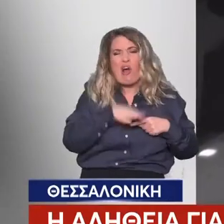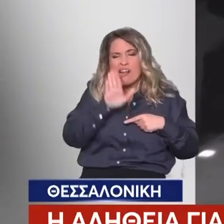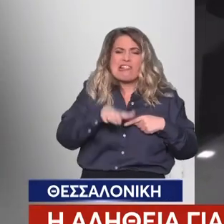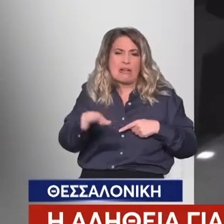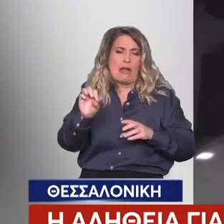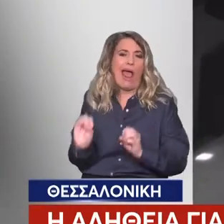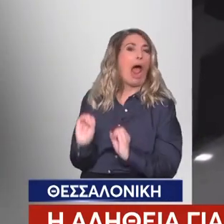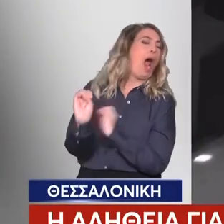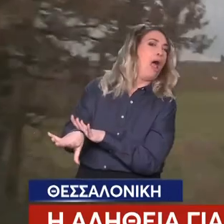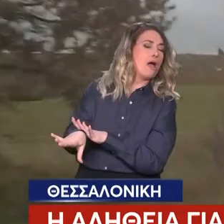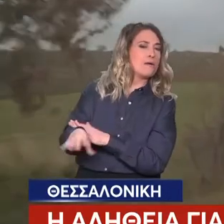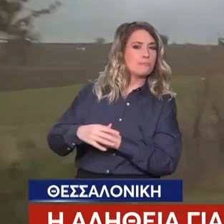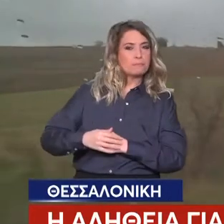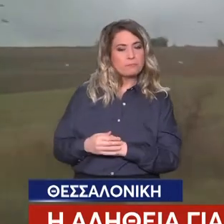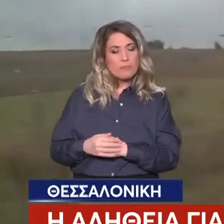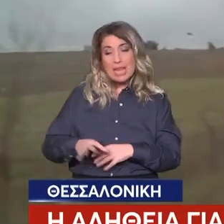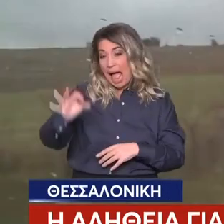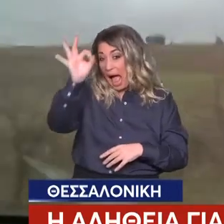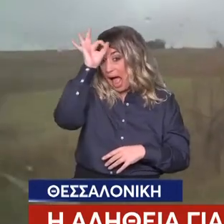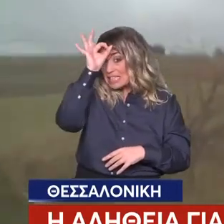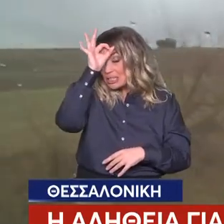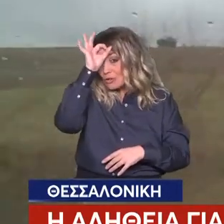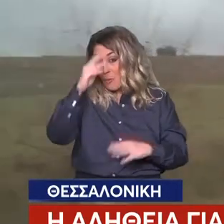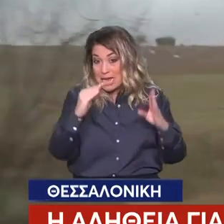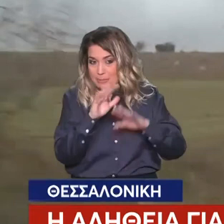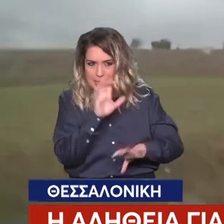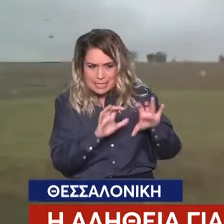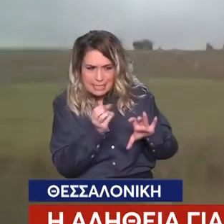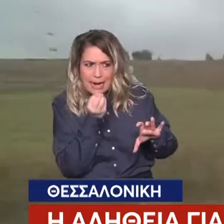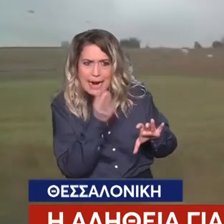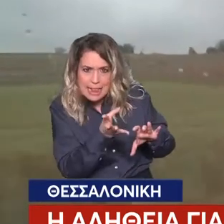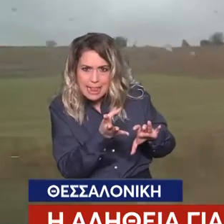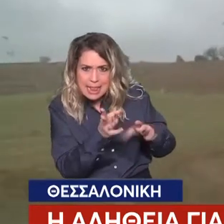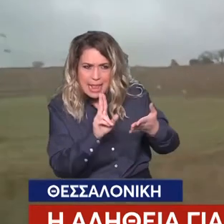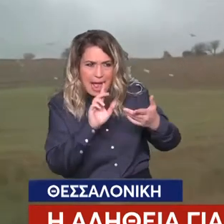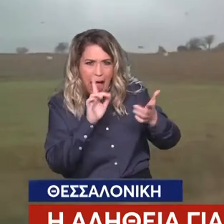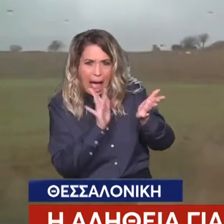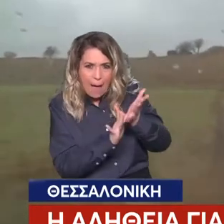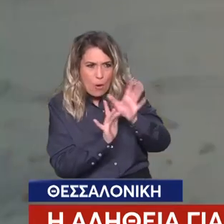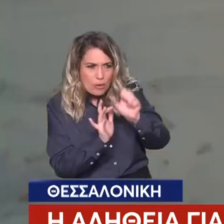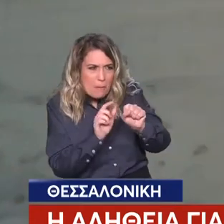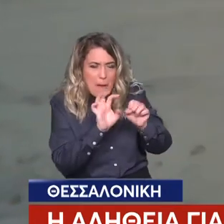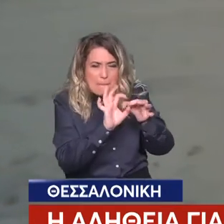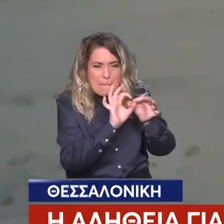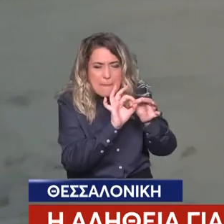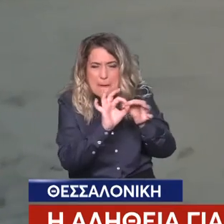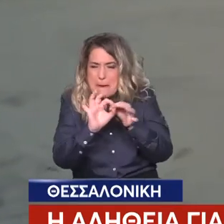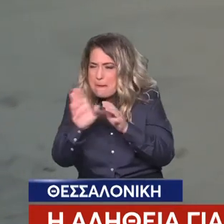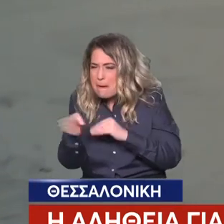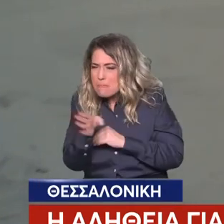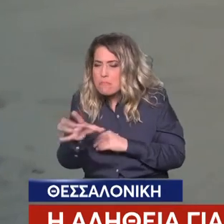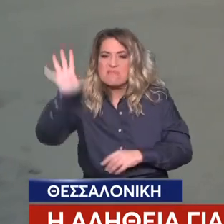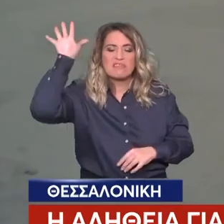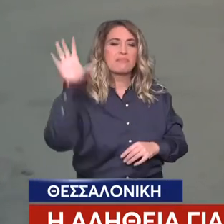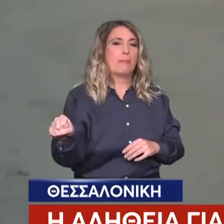γυναίκας, οι αστυνομικοί βρίσκουν το πτώμα της σε αυτή την περιοχή της Χαλκιδικής, μέσα σε σάκο. Σύμφωνα με την αστυνομία, οι